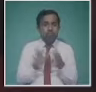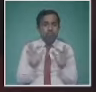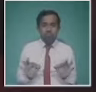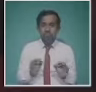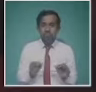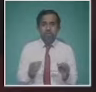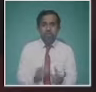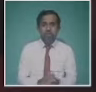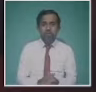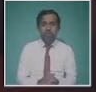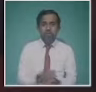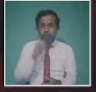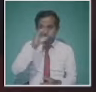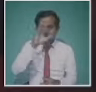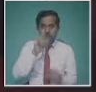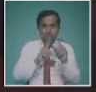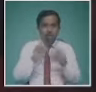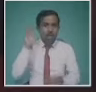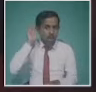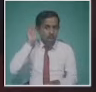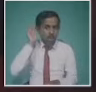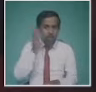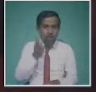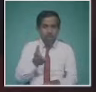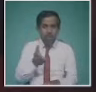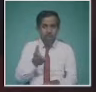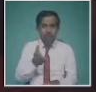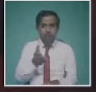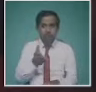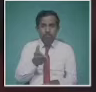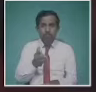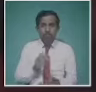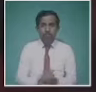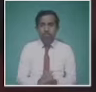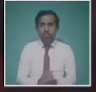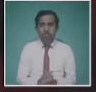කටයුතු කරයි කියලා දැන් උදේ මම කතා කරලා ඇහුවා මම